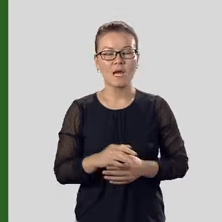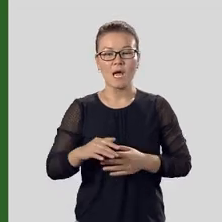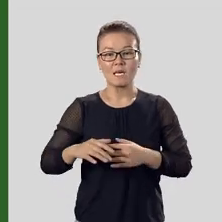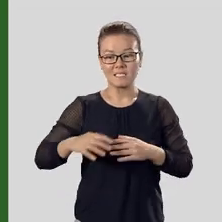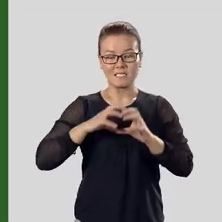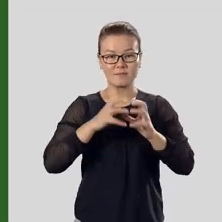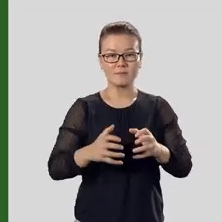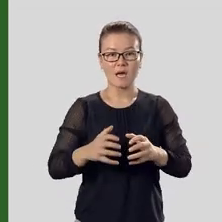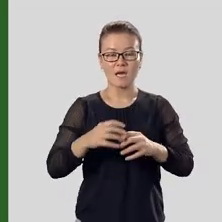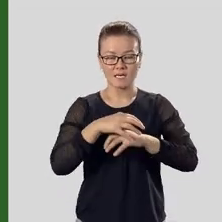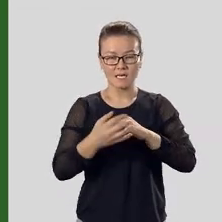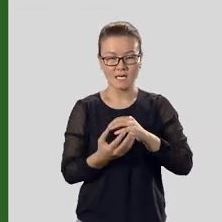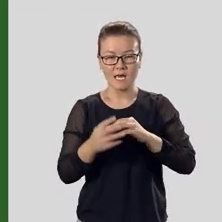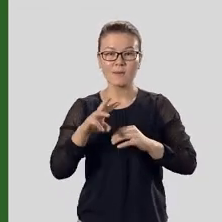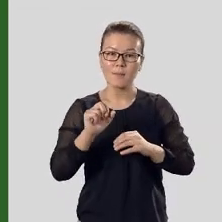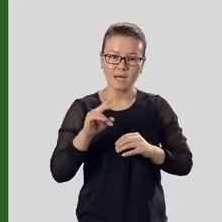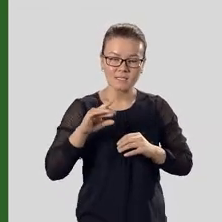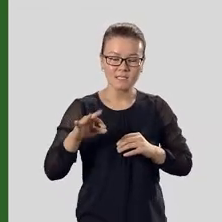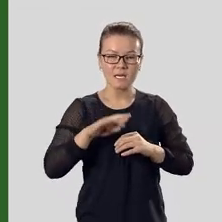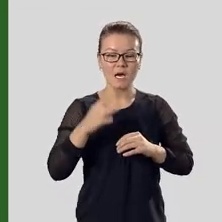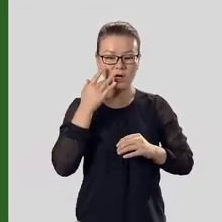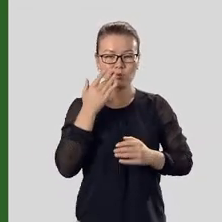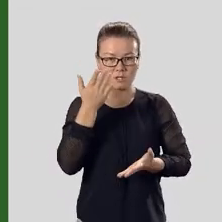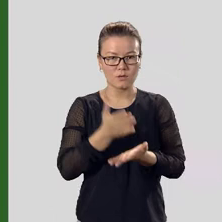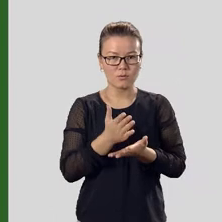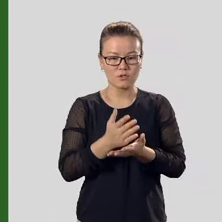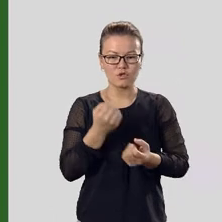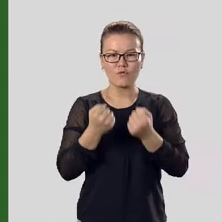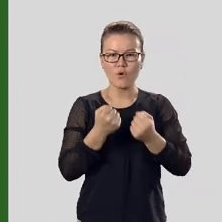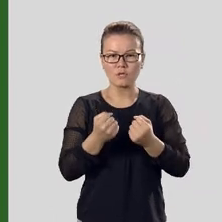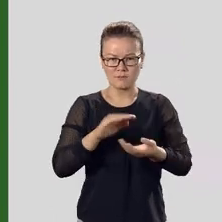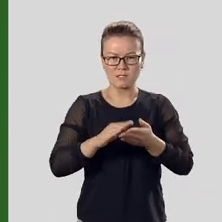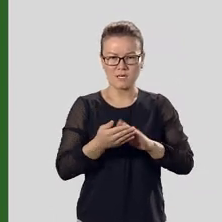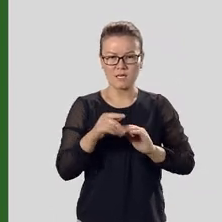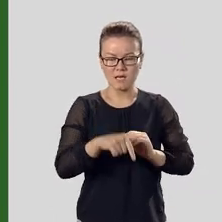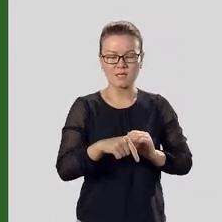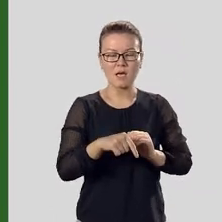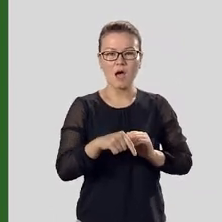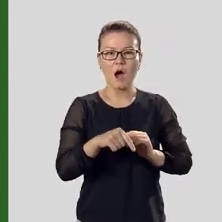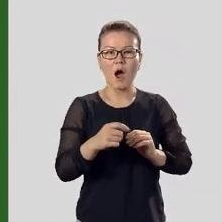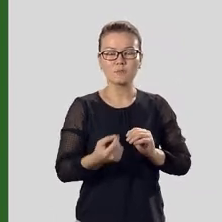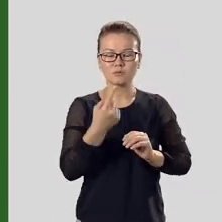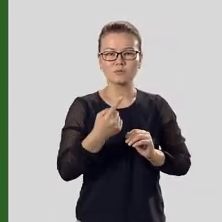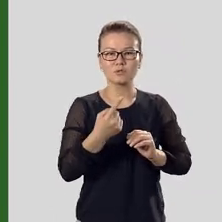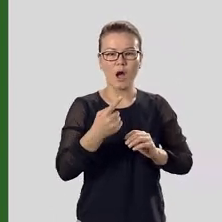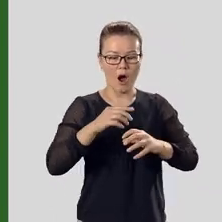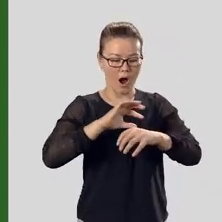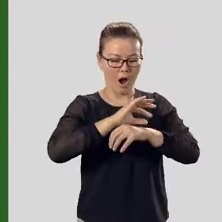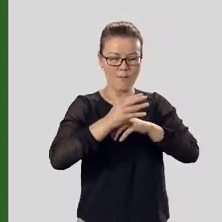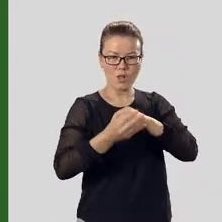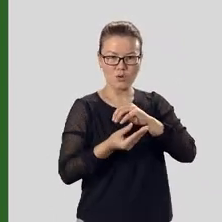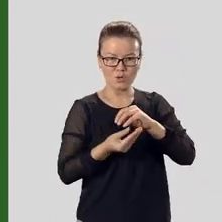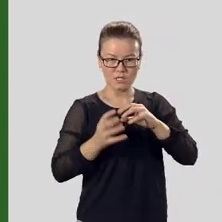Земная кора и верхняя часть мантии, которые находятся в твердом состоянии, образуют оболочку Земли,